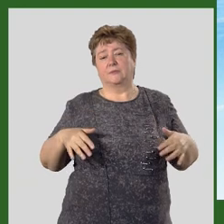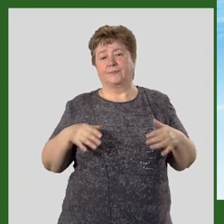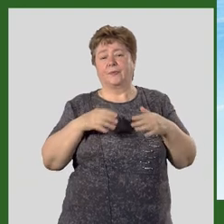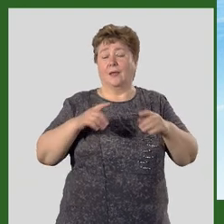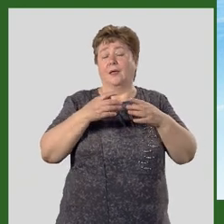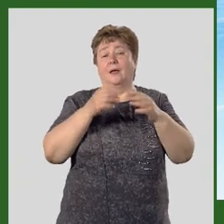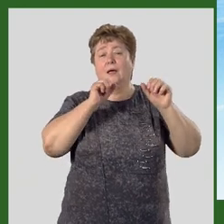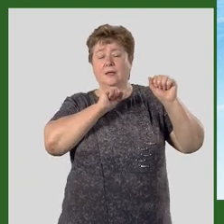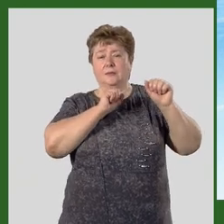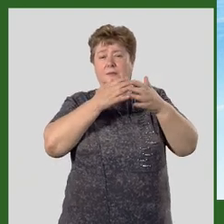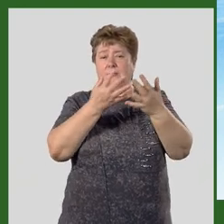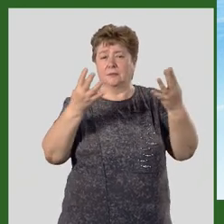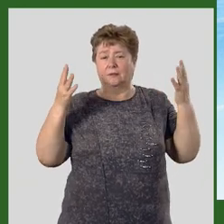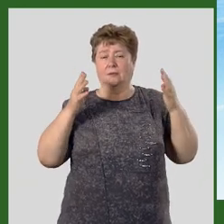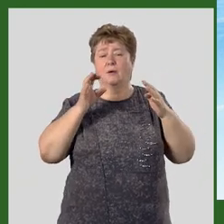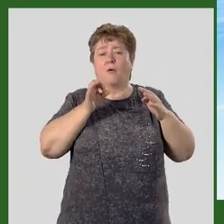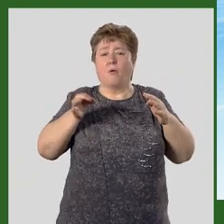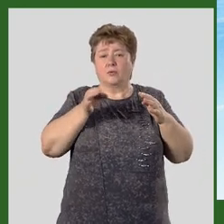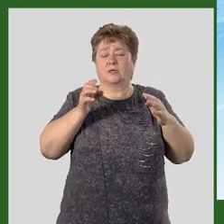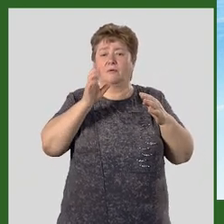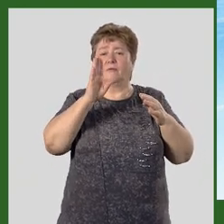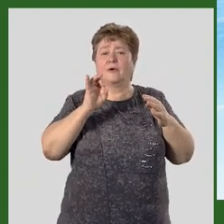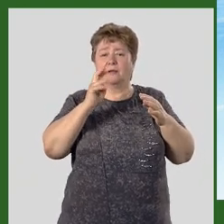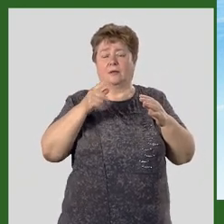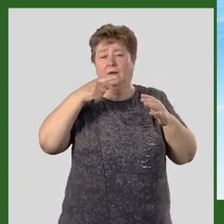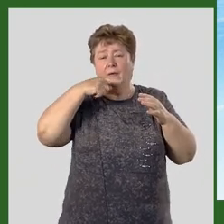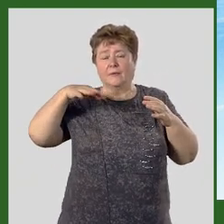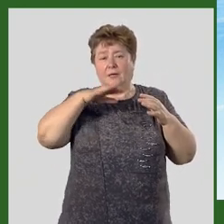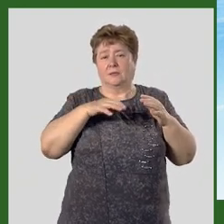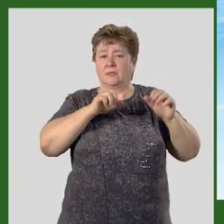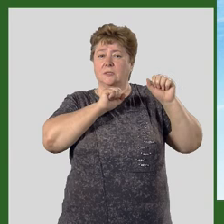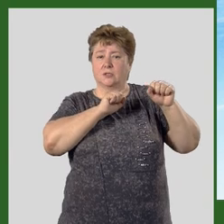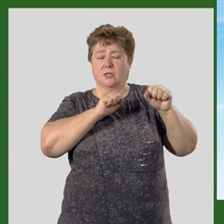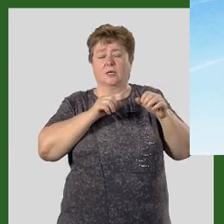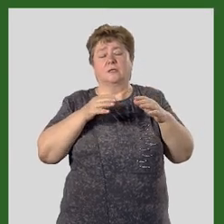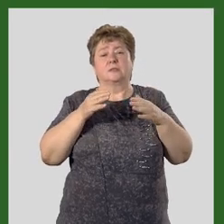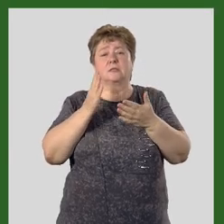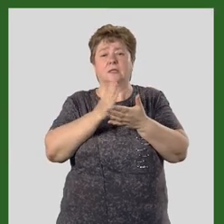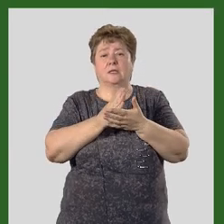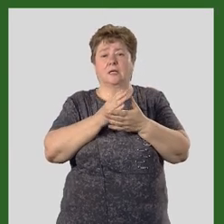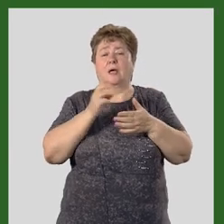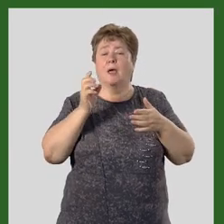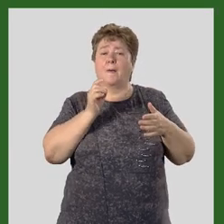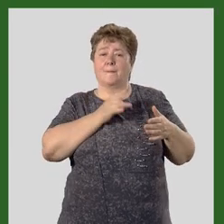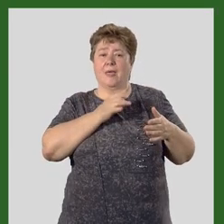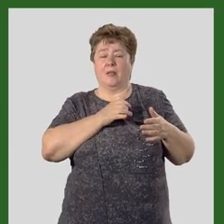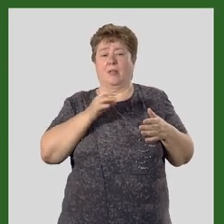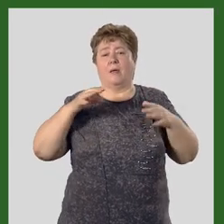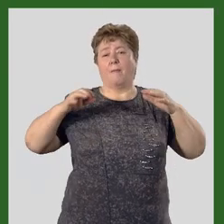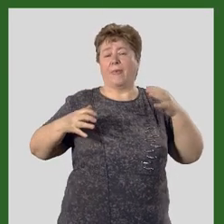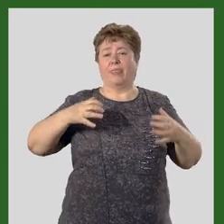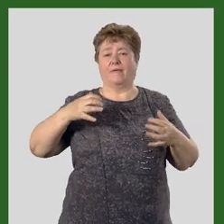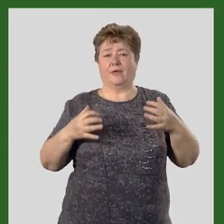В заповеднике остров Врангеля в России под охраной находятся белые